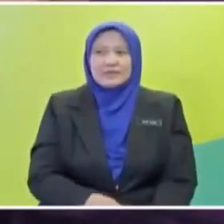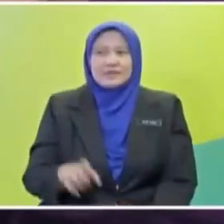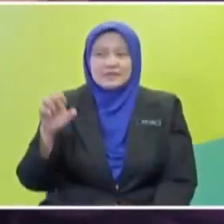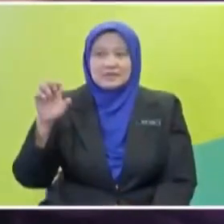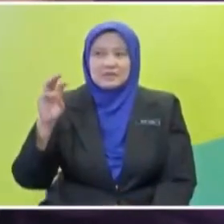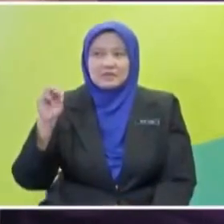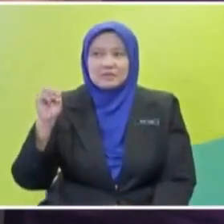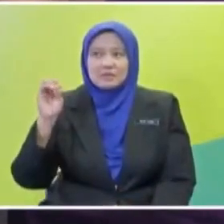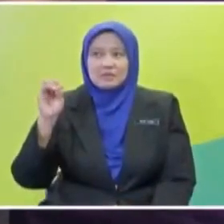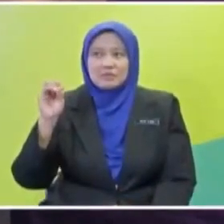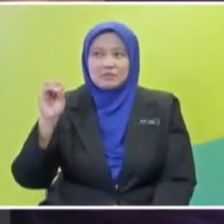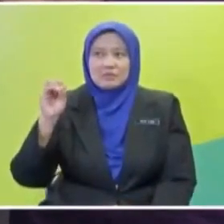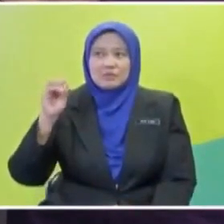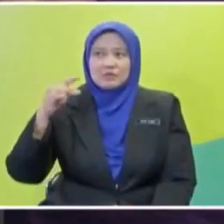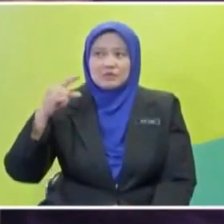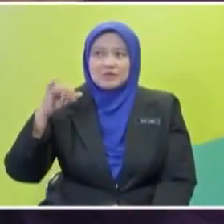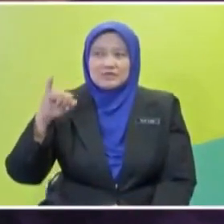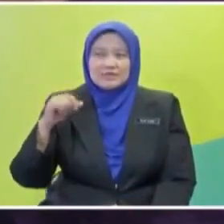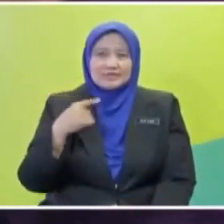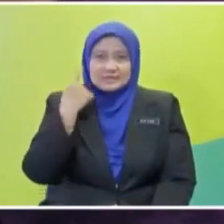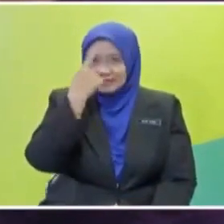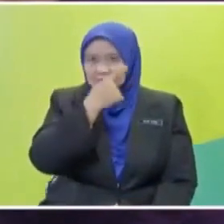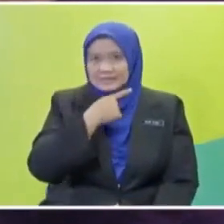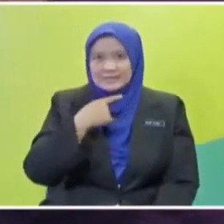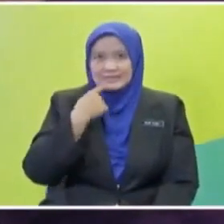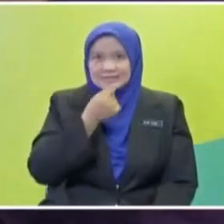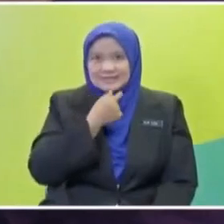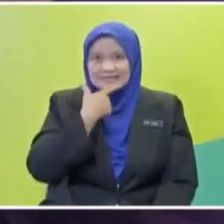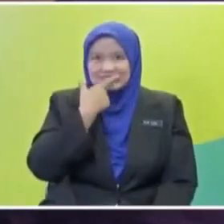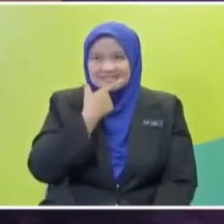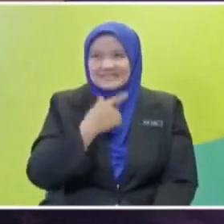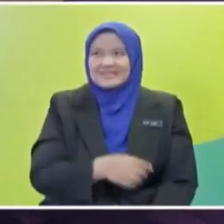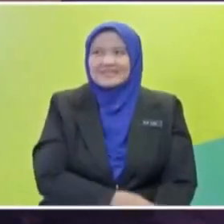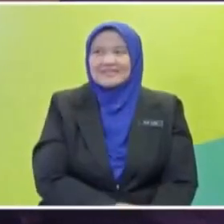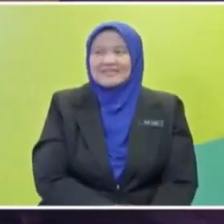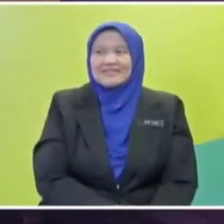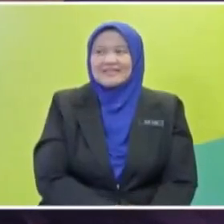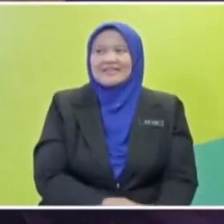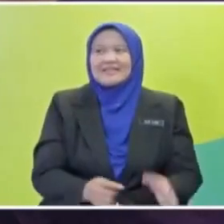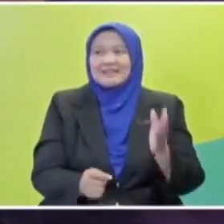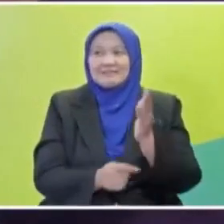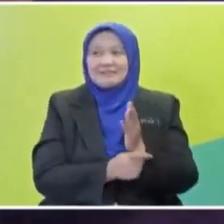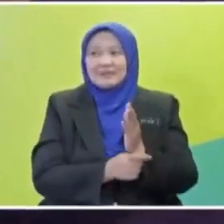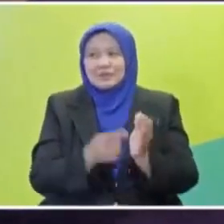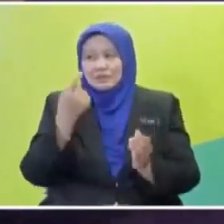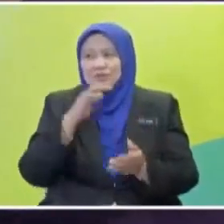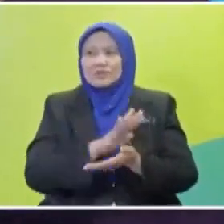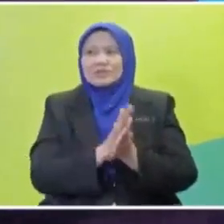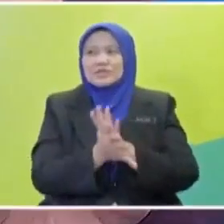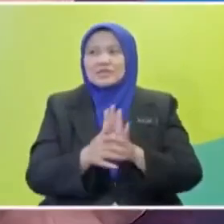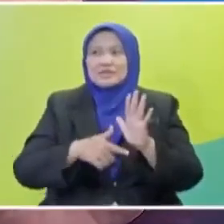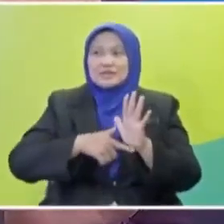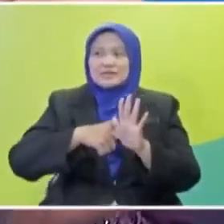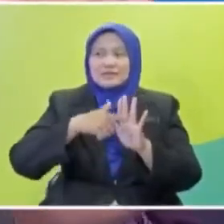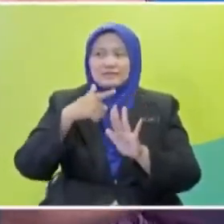situ. Emosi pada kita punya hasil produk tu ya. Tak ada masalah. Macam saya pun memang saya tambah emosi supaya dia lebih menarik lah. Betul